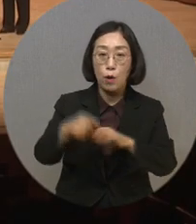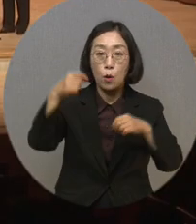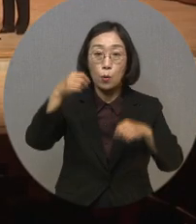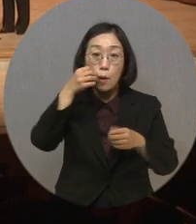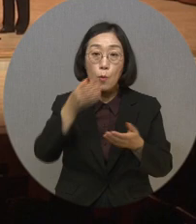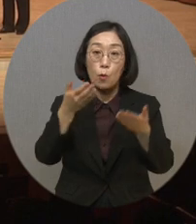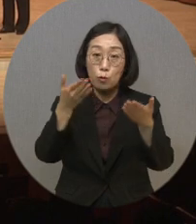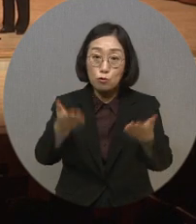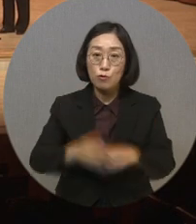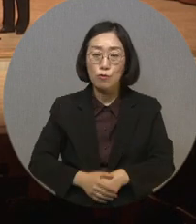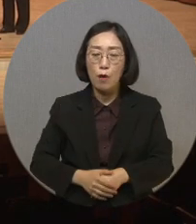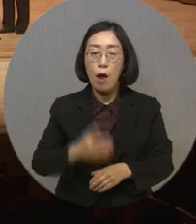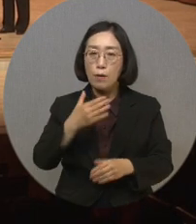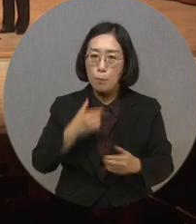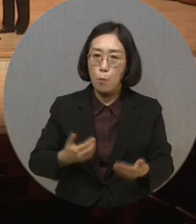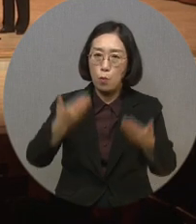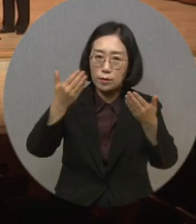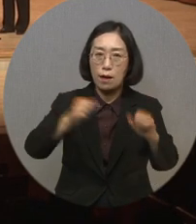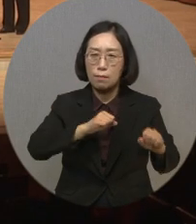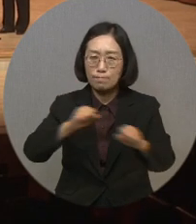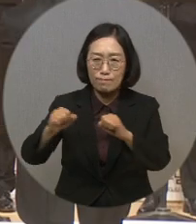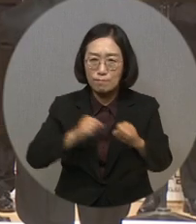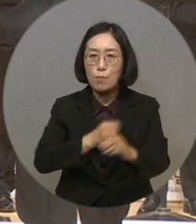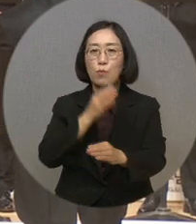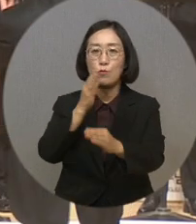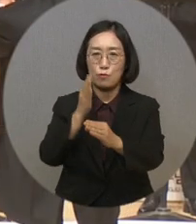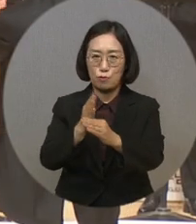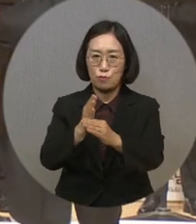개최하며 봉사활동에도 힘쓰고 있습니다.